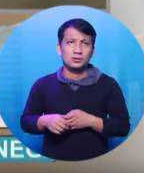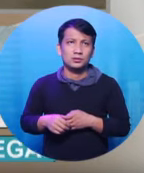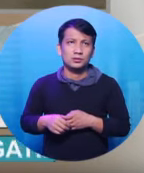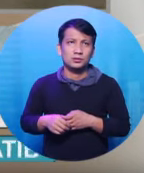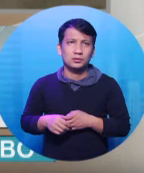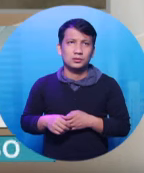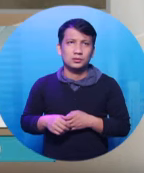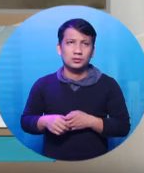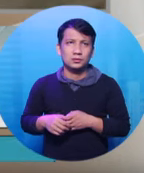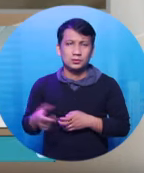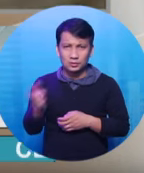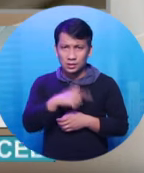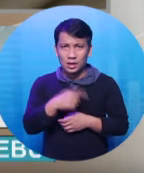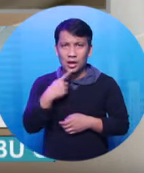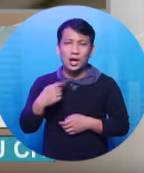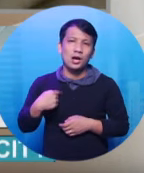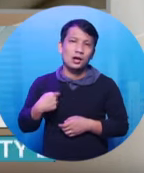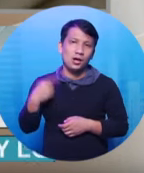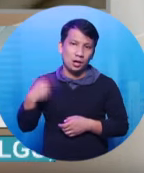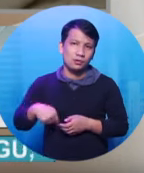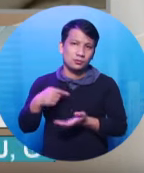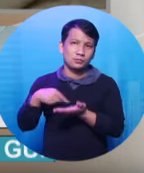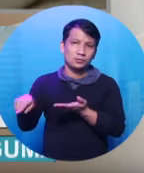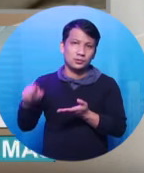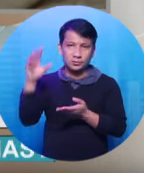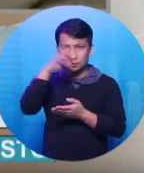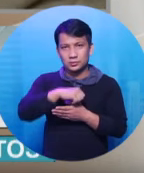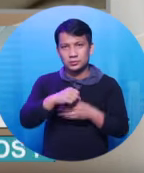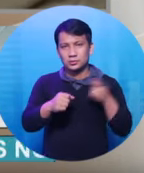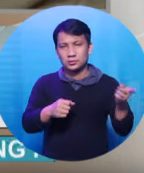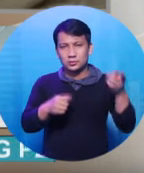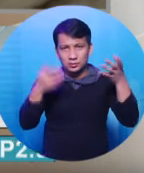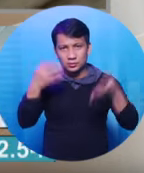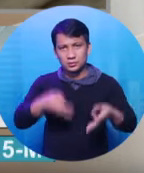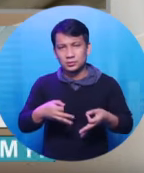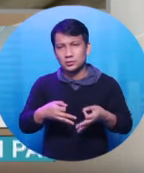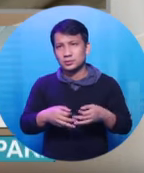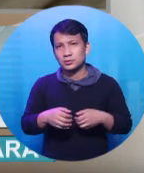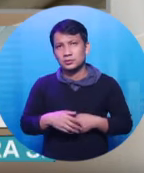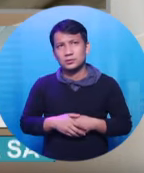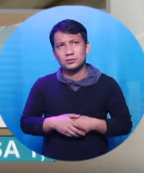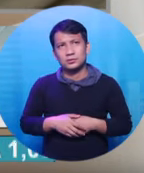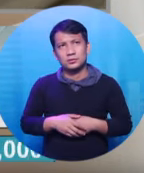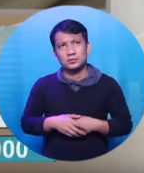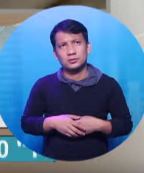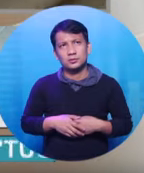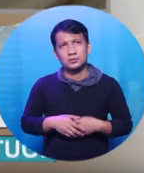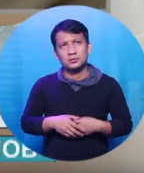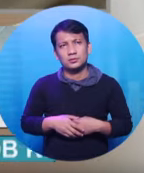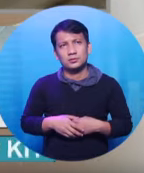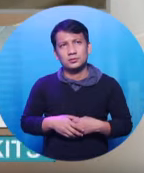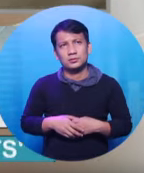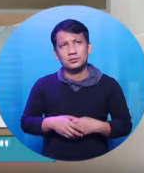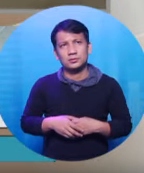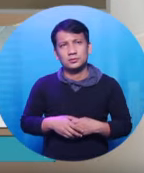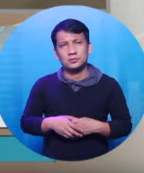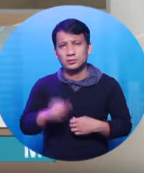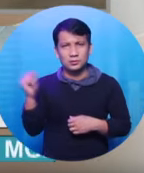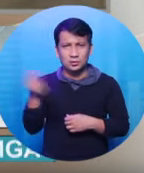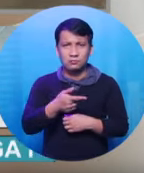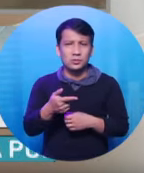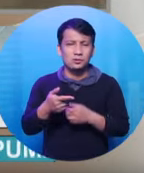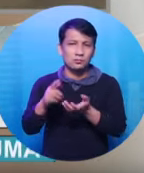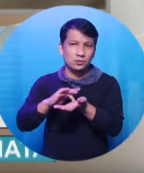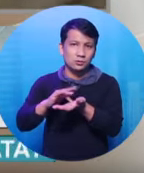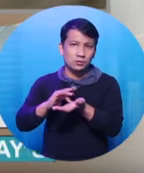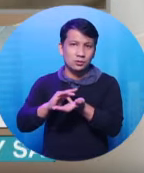siya. Okay? Ako na ho yun, para hindi ka magkakaroon pa ng utang na loob sa kengkoy na ito. Okay? Okay. Lahat po ng pagpapagabot